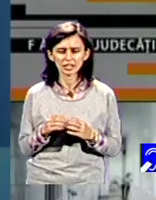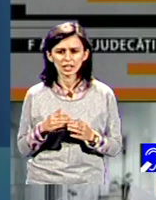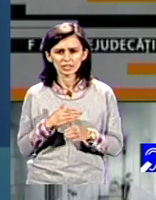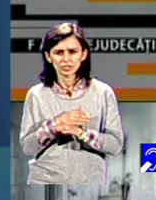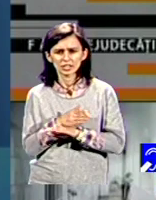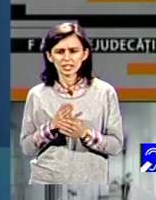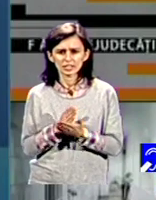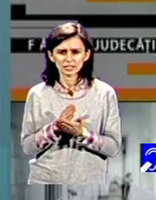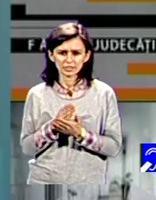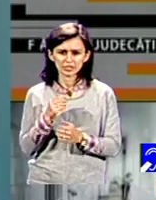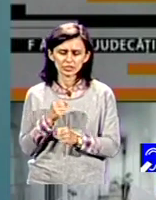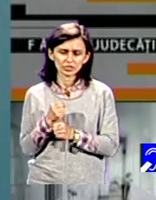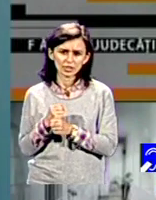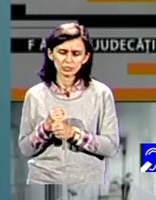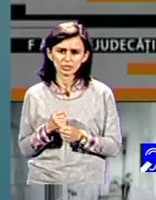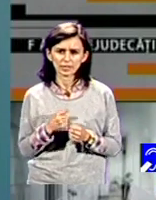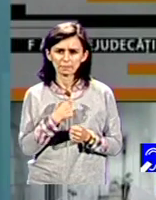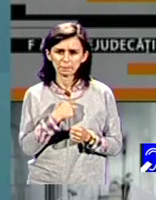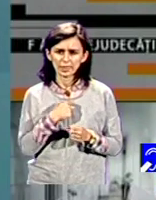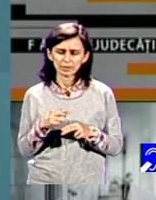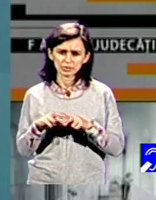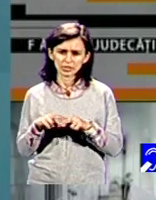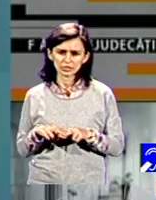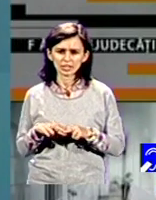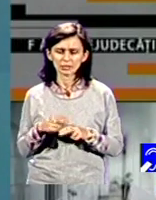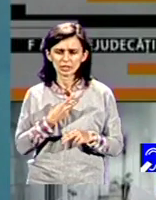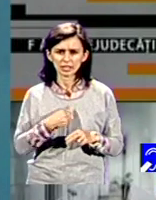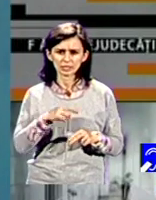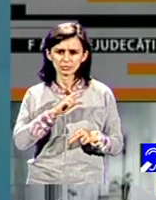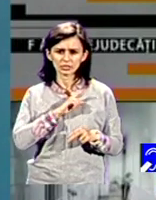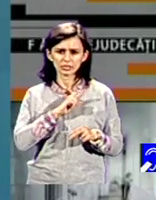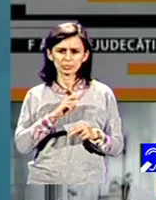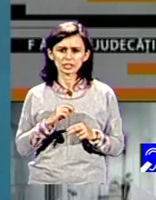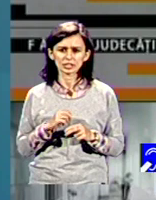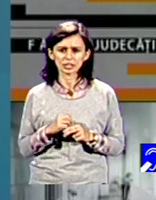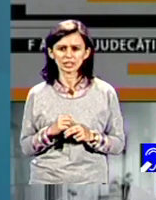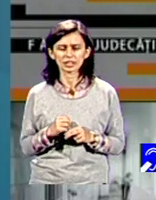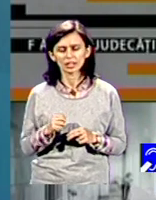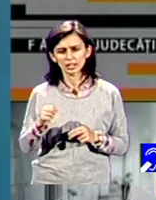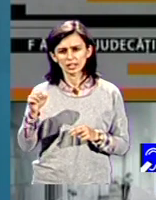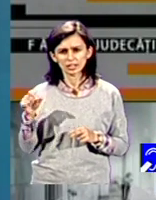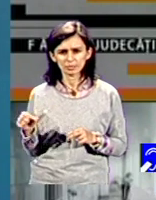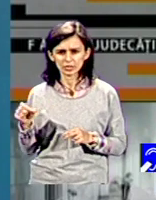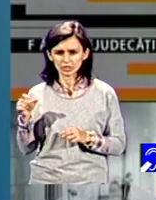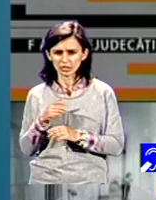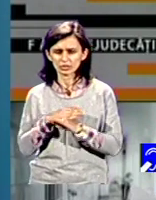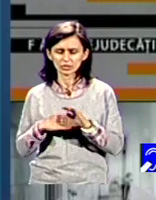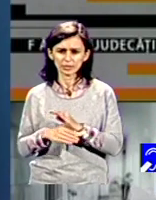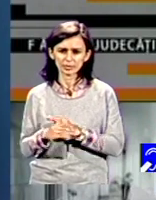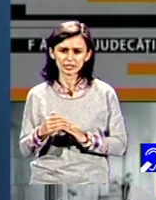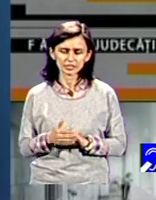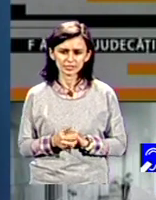accesarea unui loc de munca ar fi putut să rămână nu în responsabilitatea și puterea persoane cu dizabilități